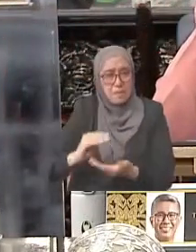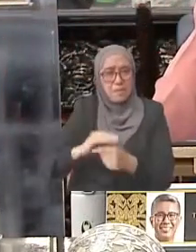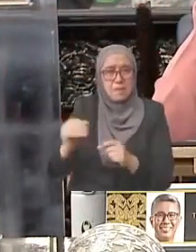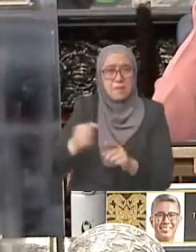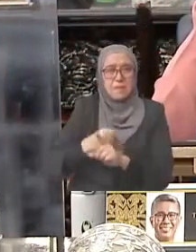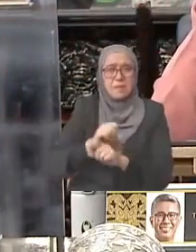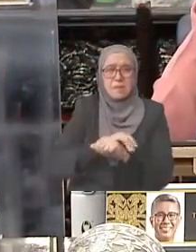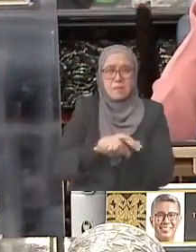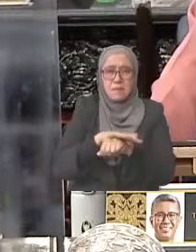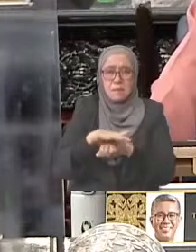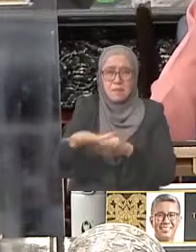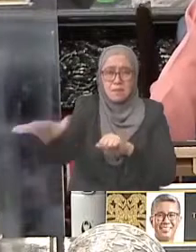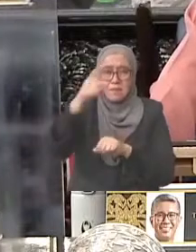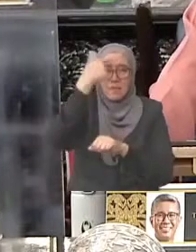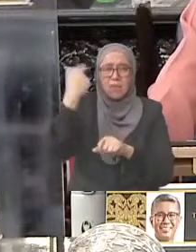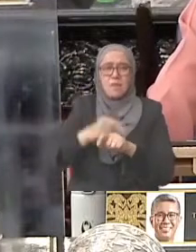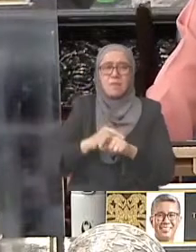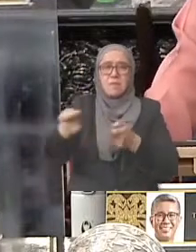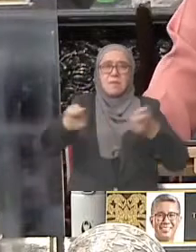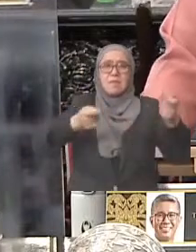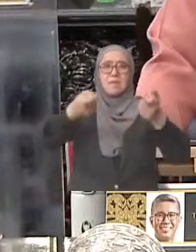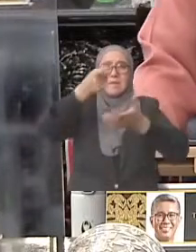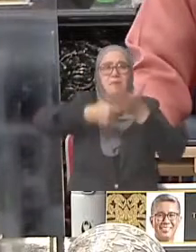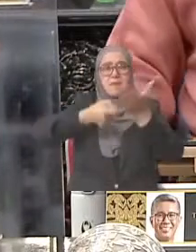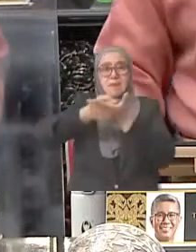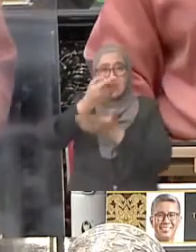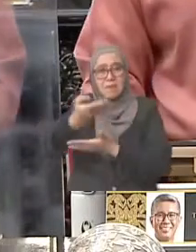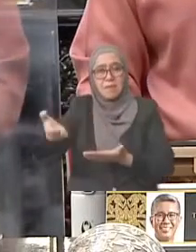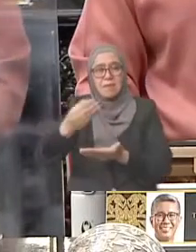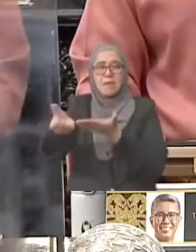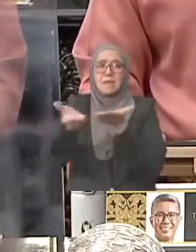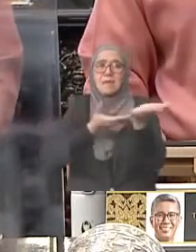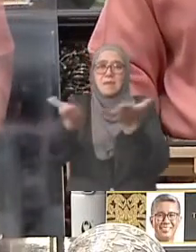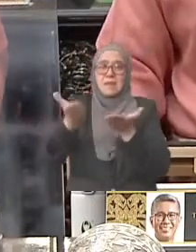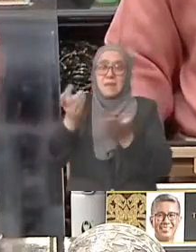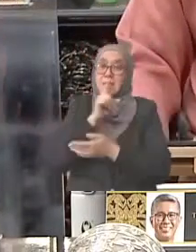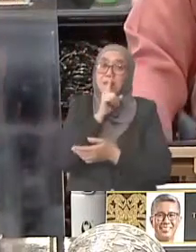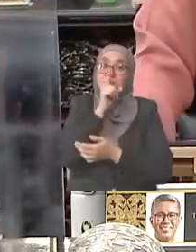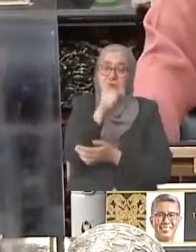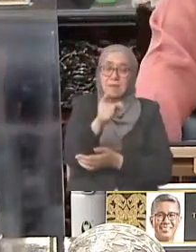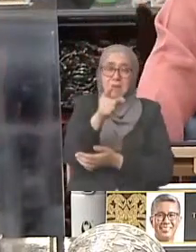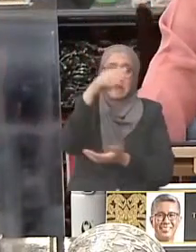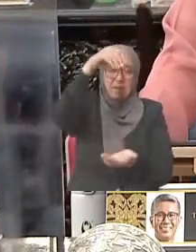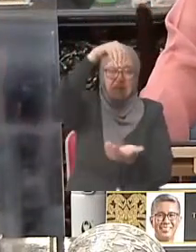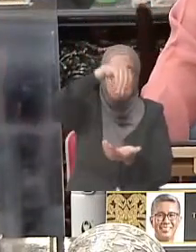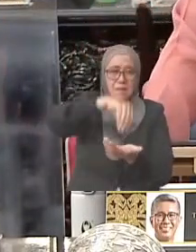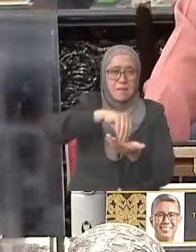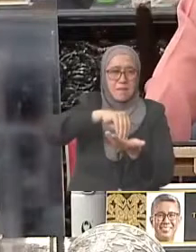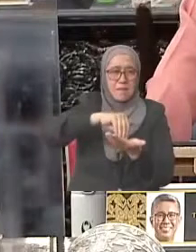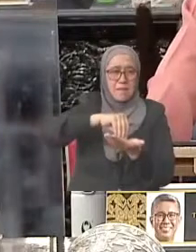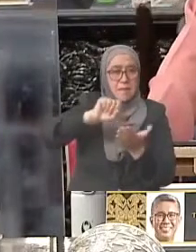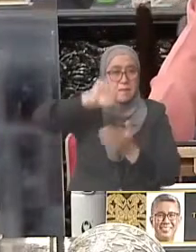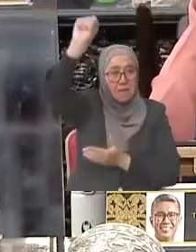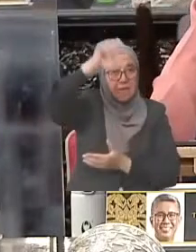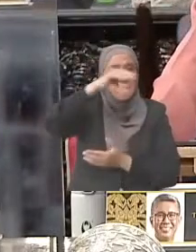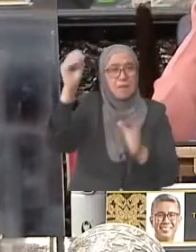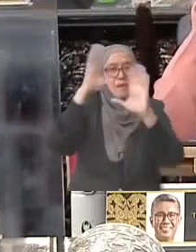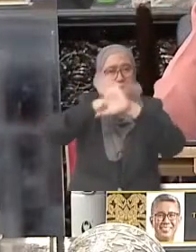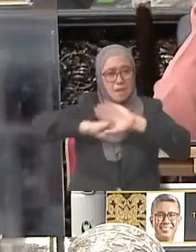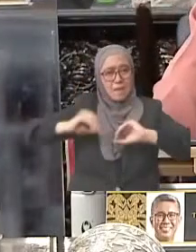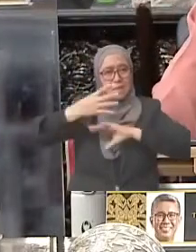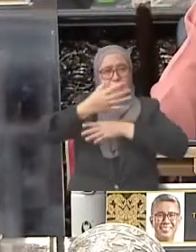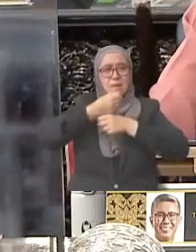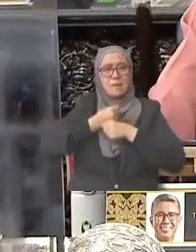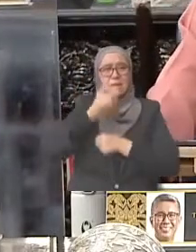melibatkan kawalan harga barang dan peringatan bagi memastikan kau Salwa Bandar khususnya di Sabah dan Serawak mendapat